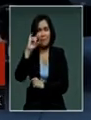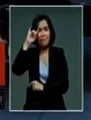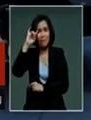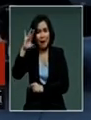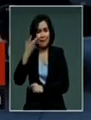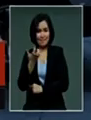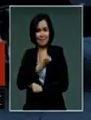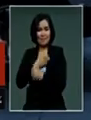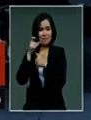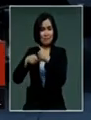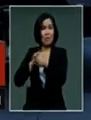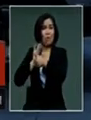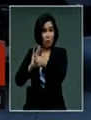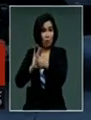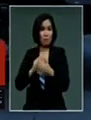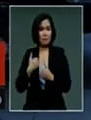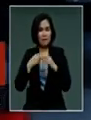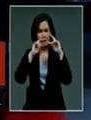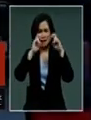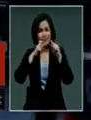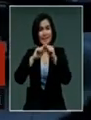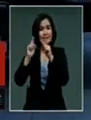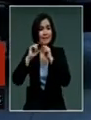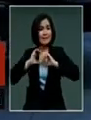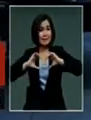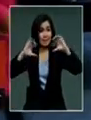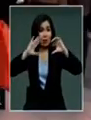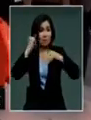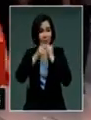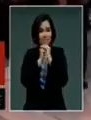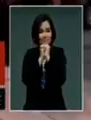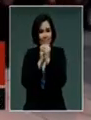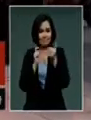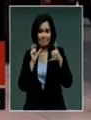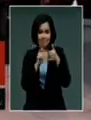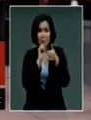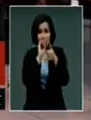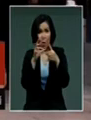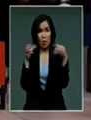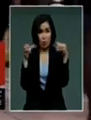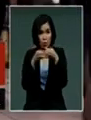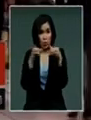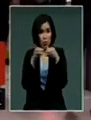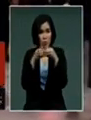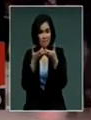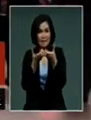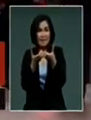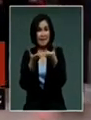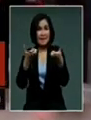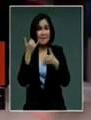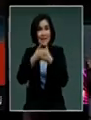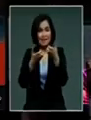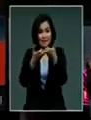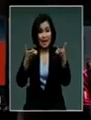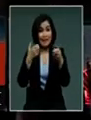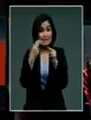คับแค้นใจส่วนตัวแต่ก็มีหลายกรณีนะครับที่รัฐบาลจีนนั้นระบุนะครับว่าเป็นฝีมือของกลุ่มแยกดินแดงซินเจียงทางตะวันตก